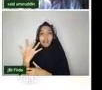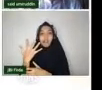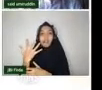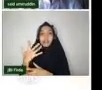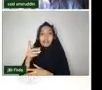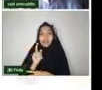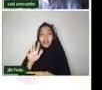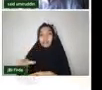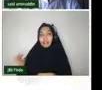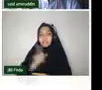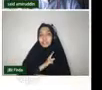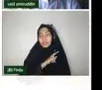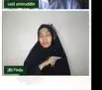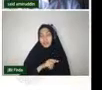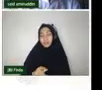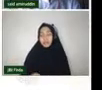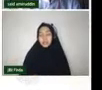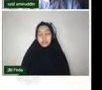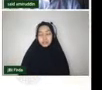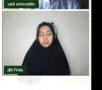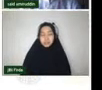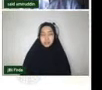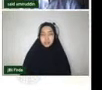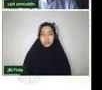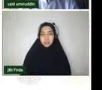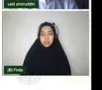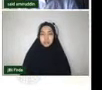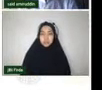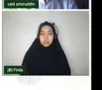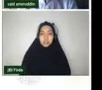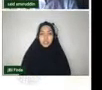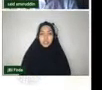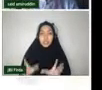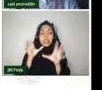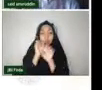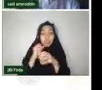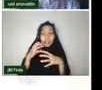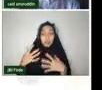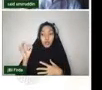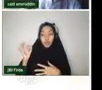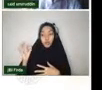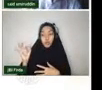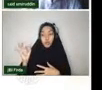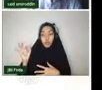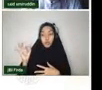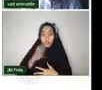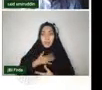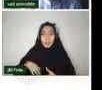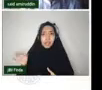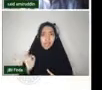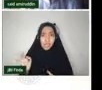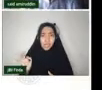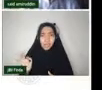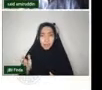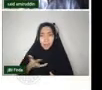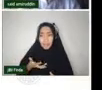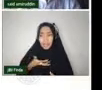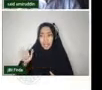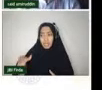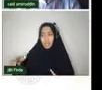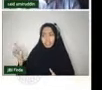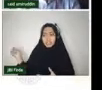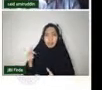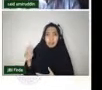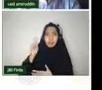anak. Jadi maka kesimpulannya, karena orang tua itu tidak sabar gitu, dia itu menginginkan anak itu bisa membaca karena